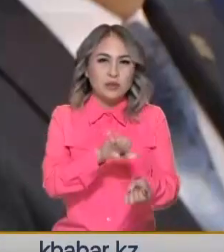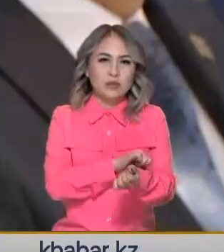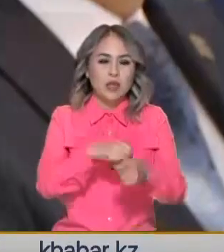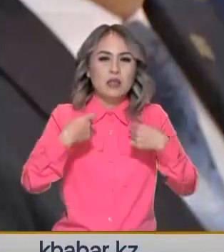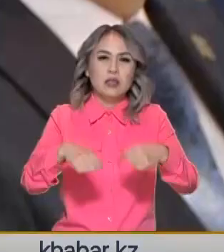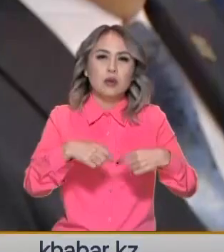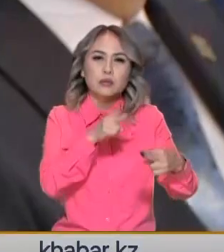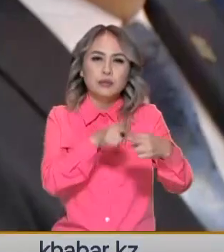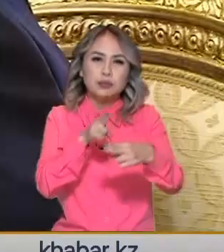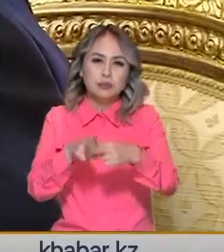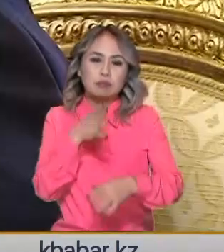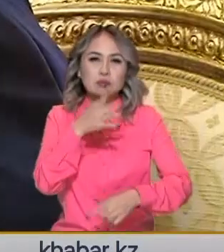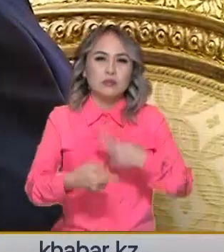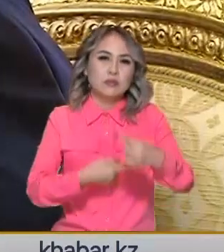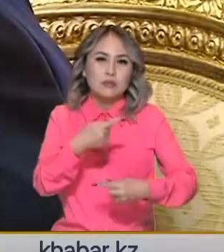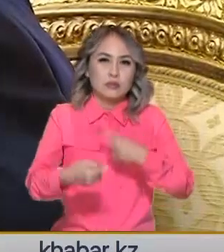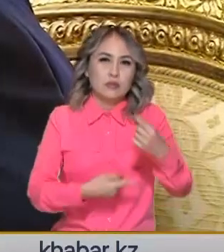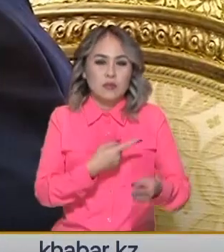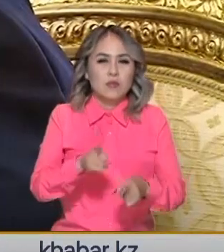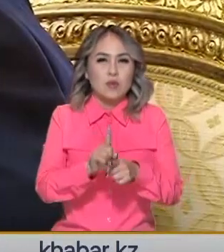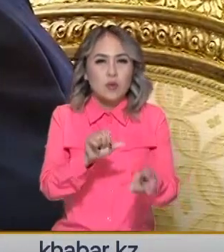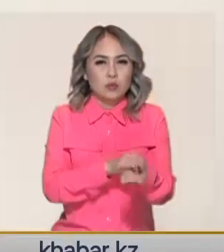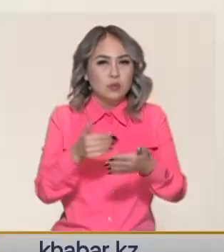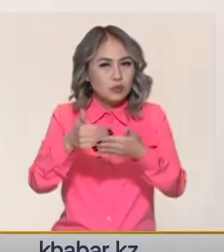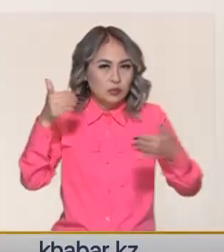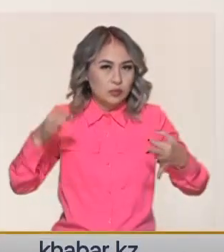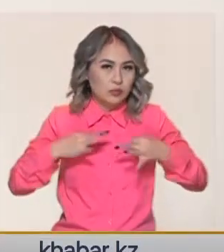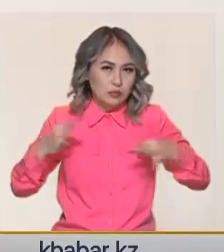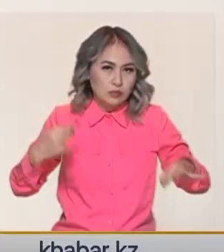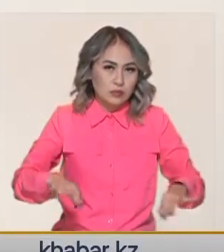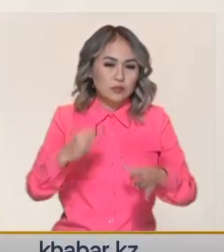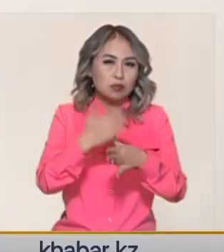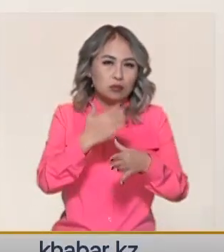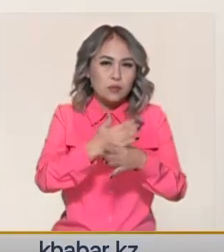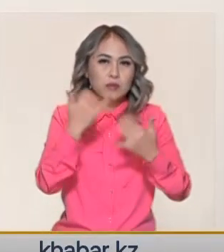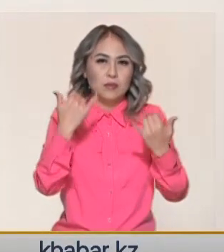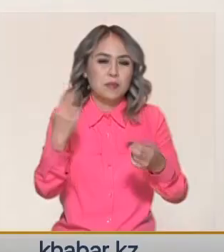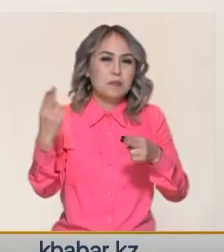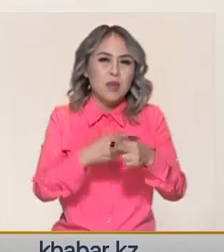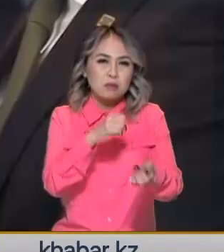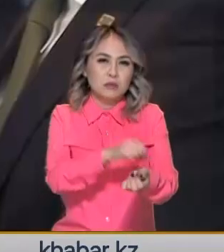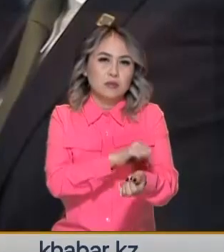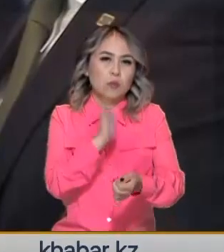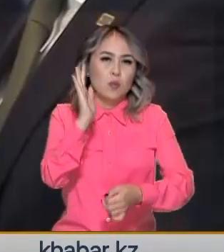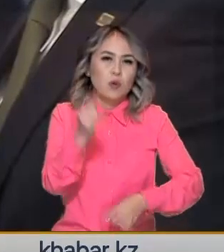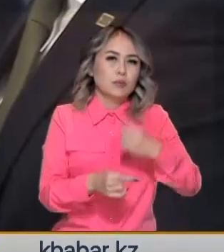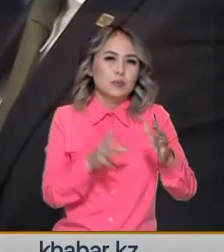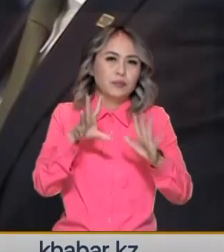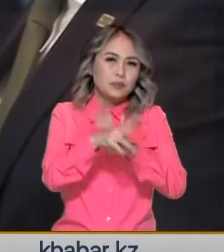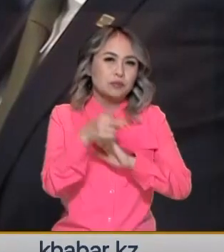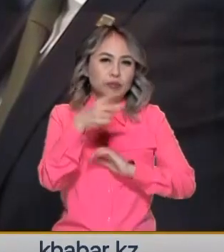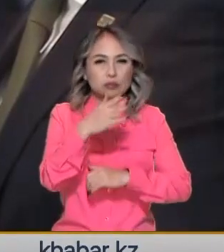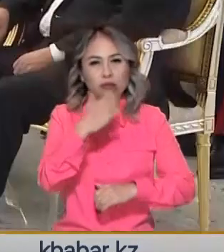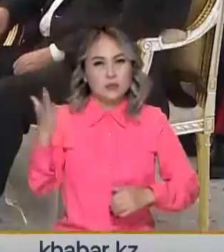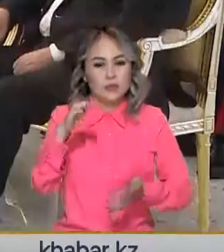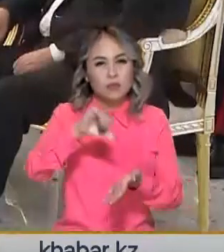саудасының жолын кесіп, ғасыр дертіне айналған нашақорлықтың алдын алуға атсалысып жүр. Бүгінде есірткісіз болашақ қорының қатарында 2000-нан